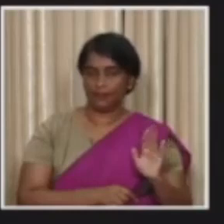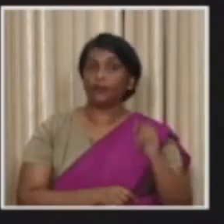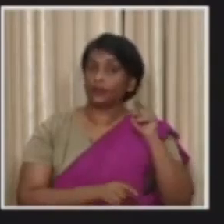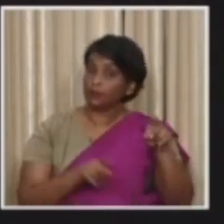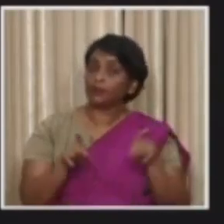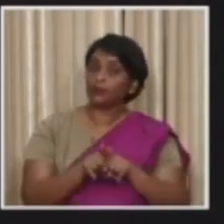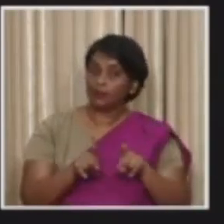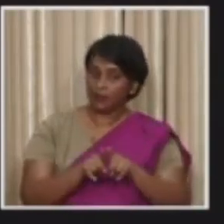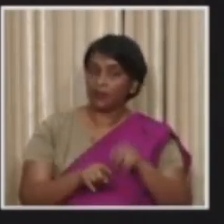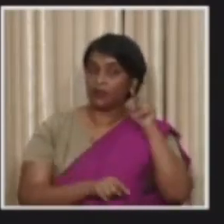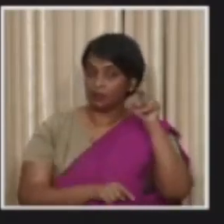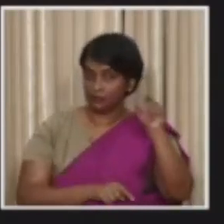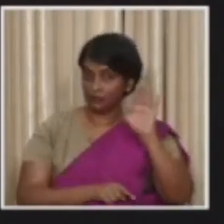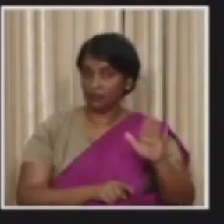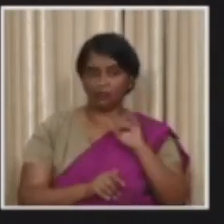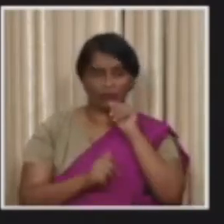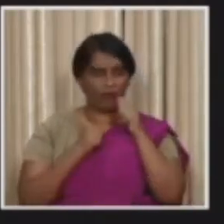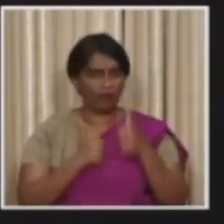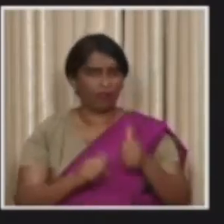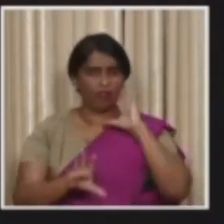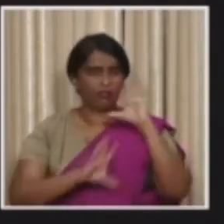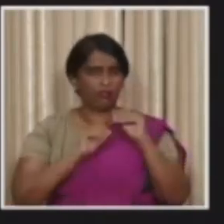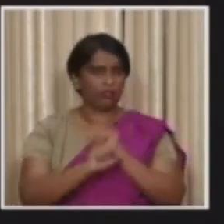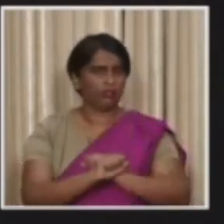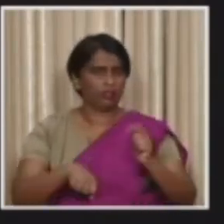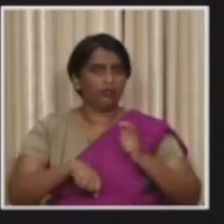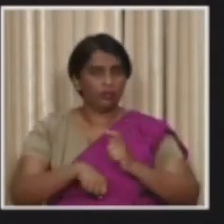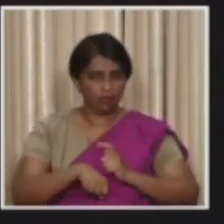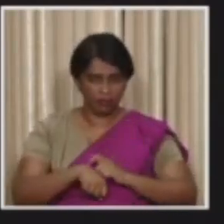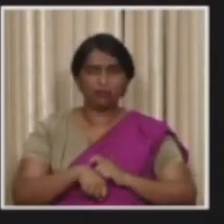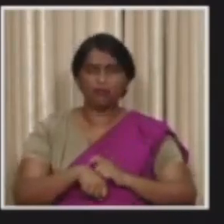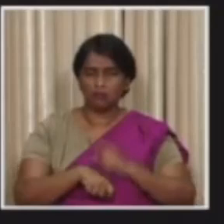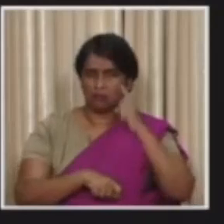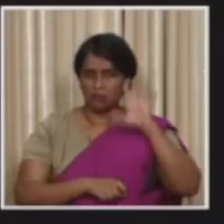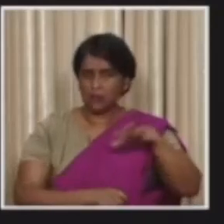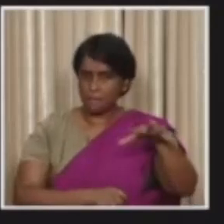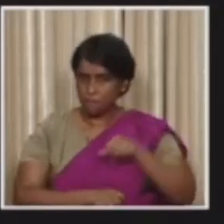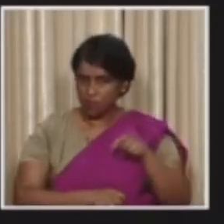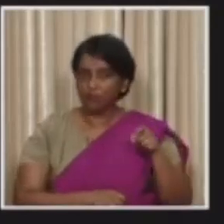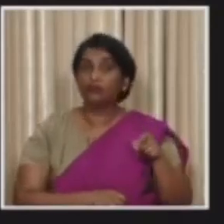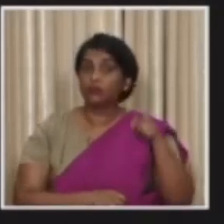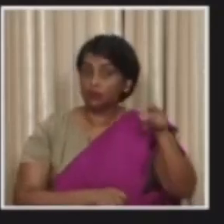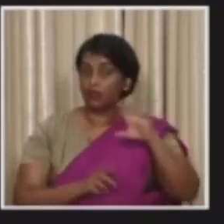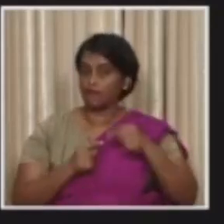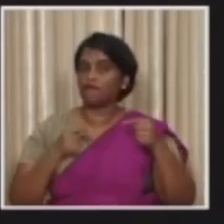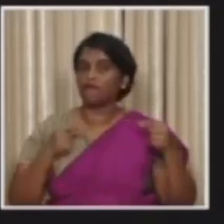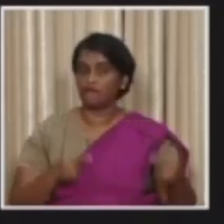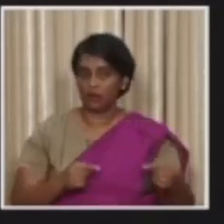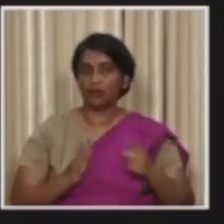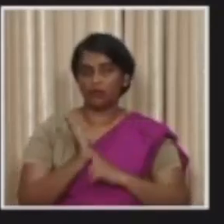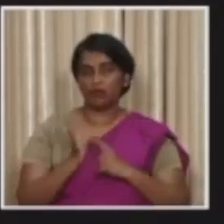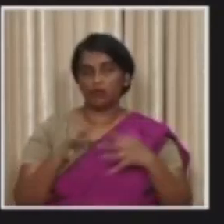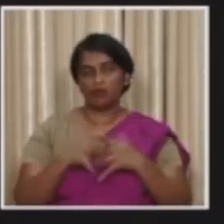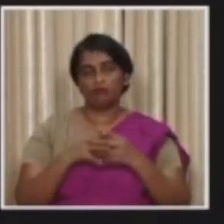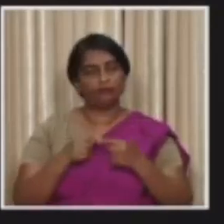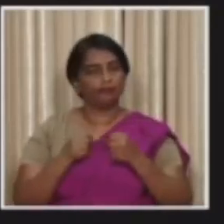ke dek di own. Sadaran turut nanti kawastawa ini mereka abuse kerana mana? Untuk virudhwa, niti kriyatpak